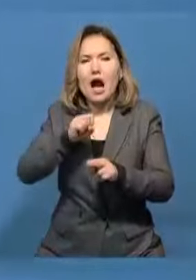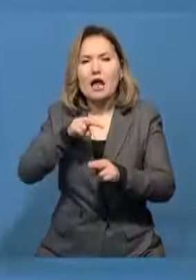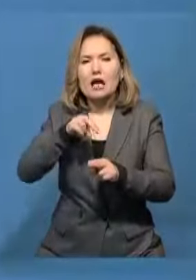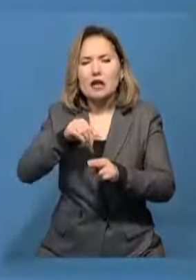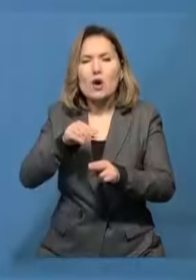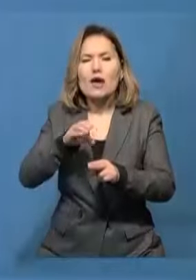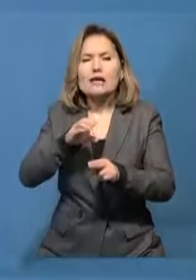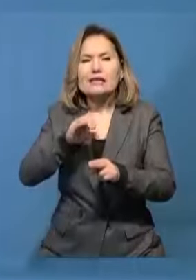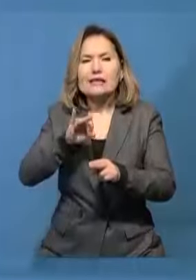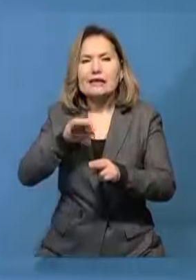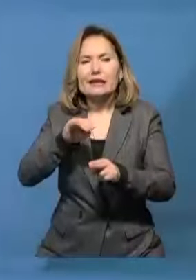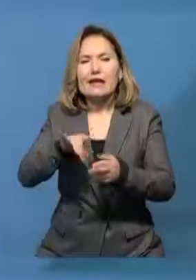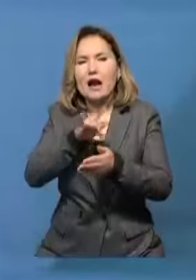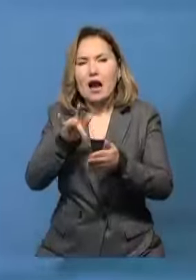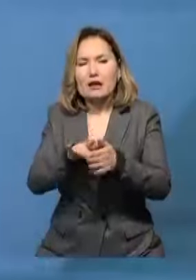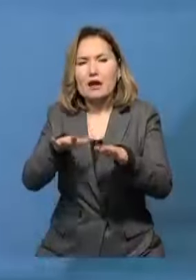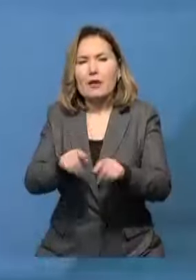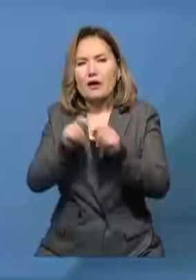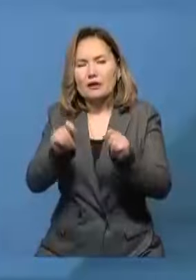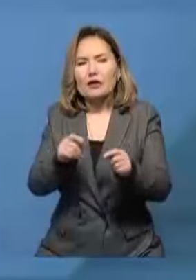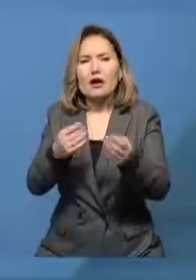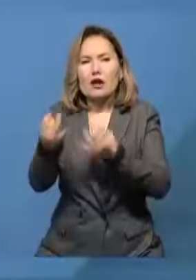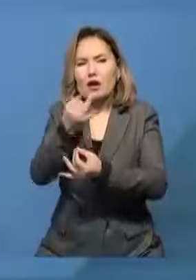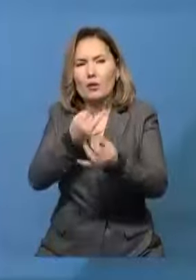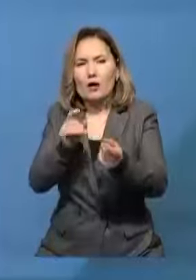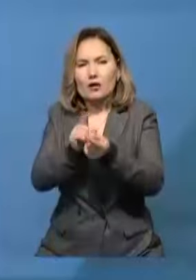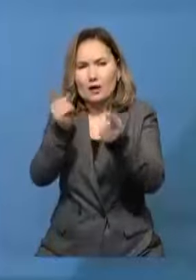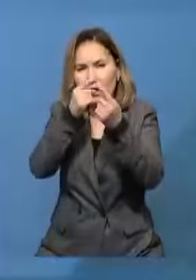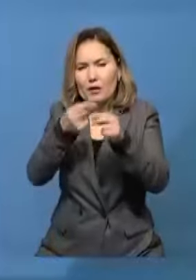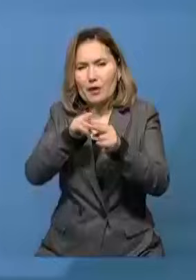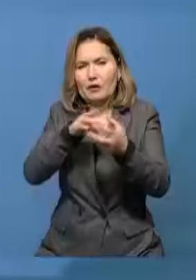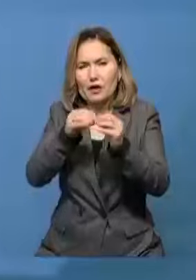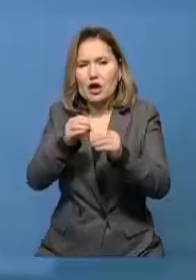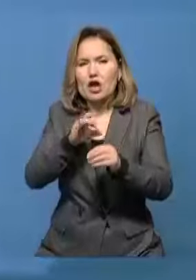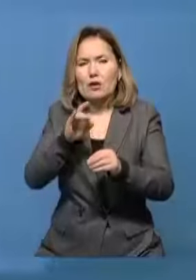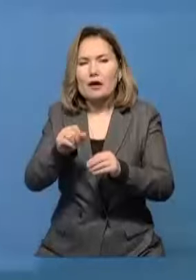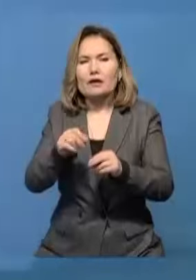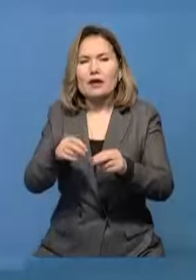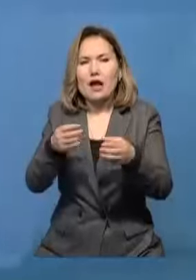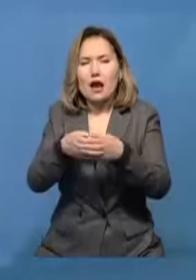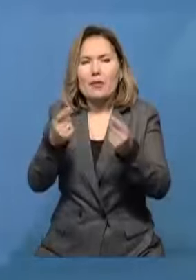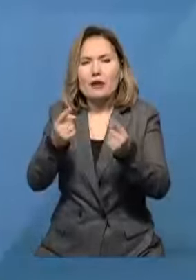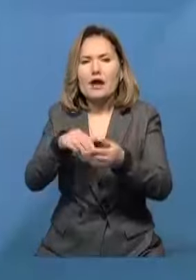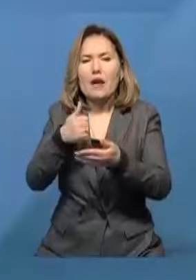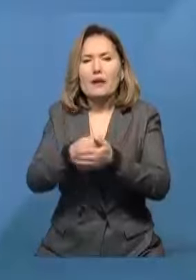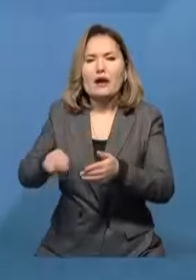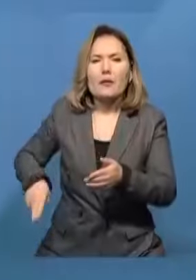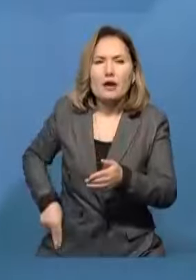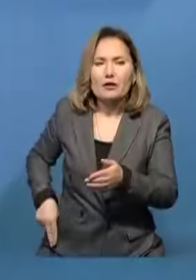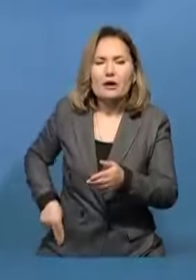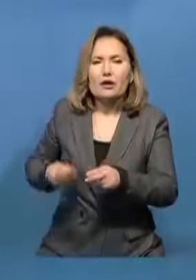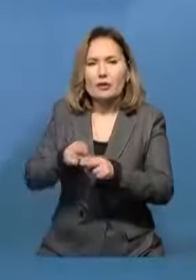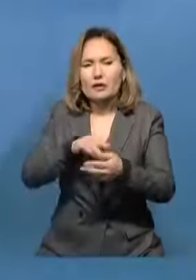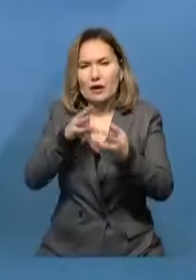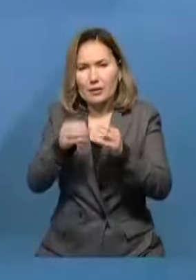жобасын жүзеге асыру мәселелері бойынша өткізген кездесу барысында мәлімдеді. Жиынға Сурбана Жүйрон компаниялар тобының бас директоры